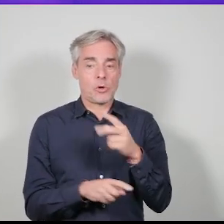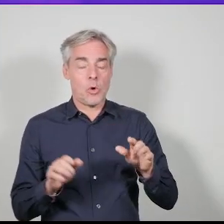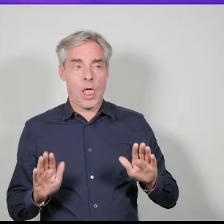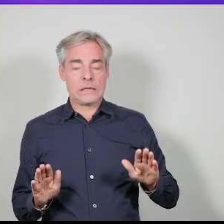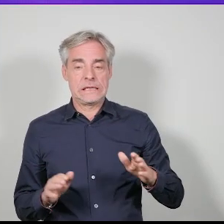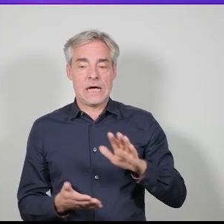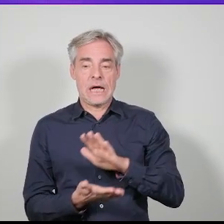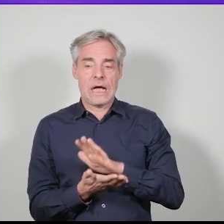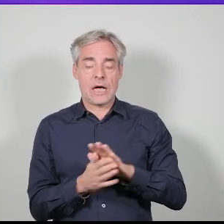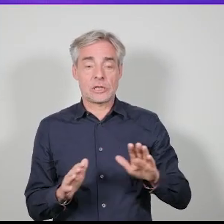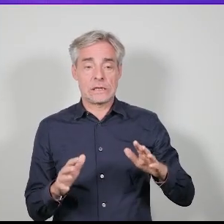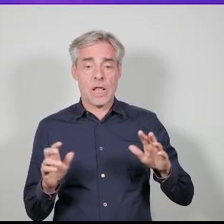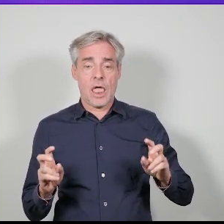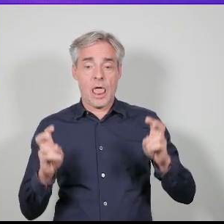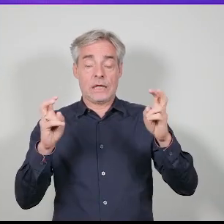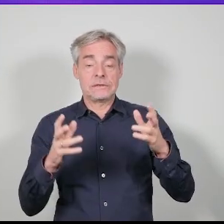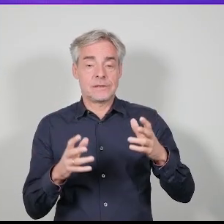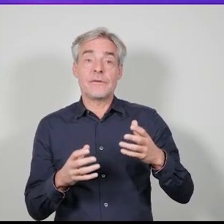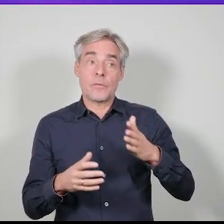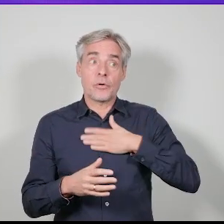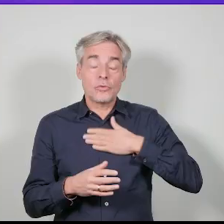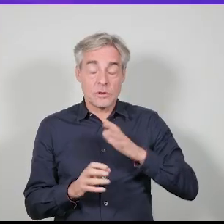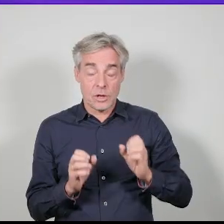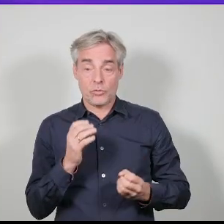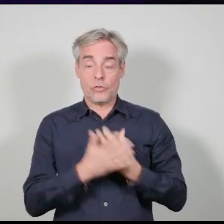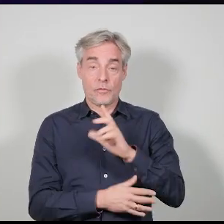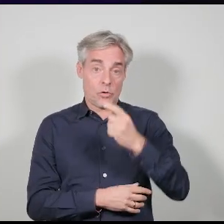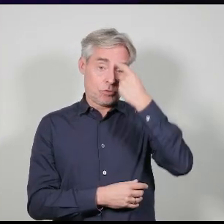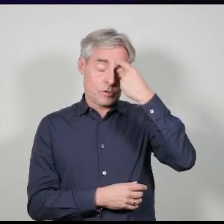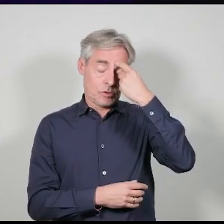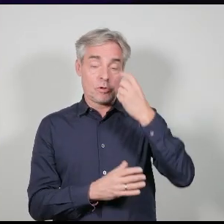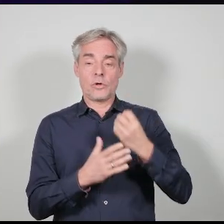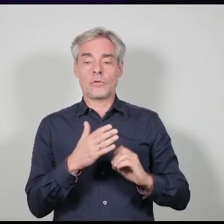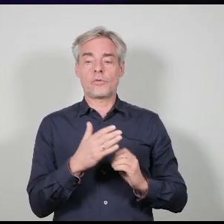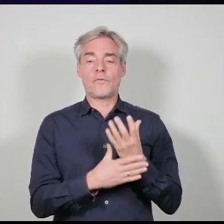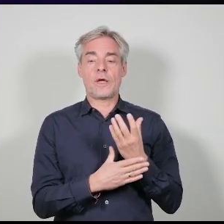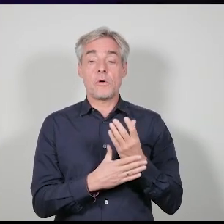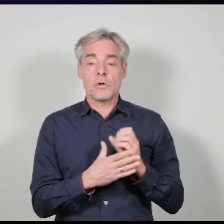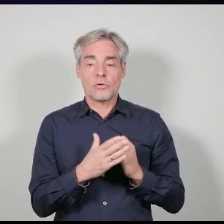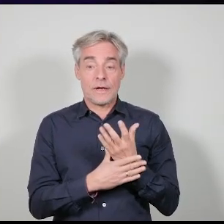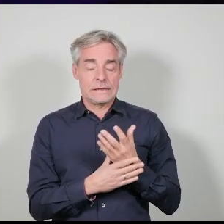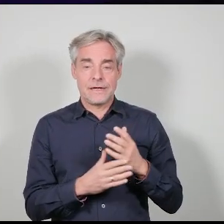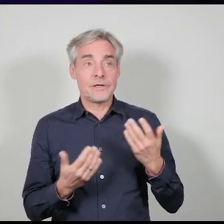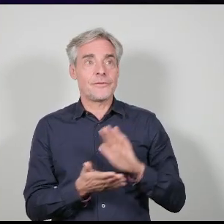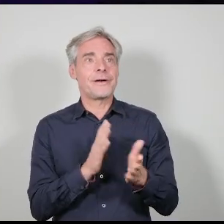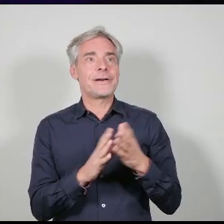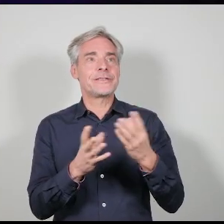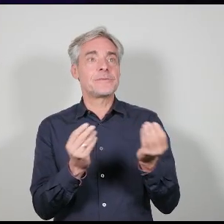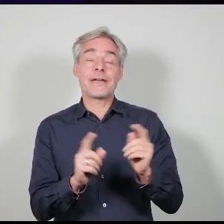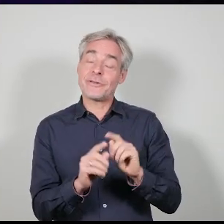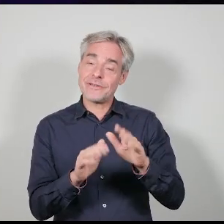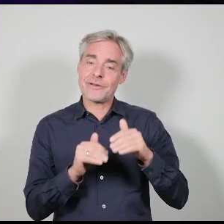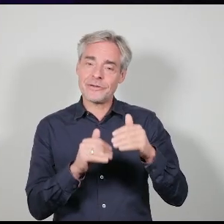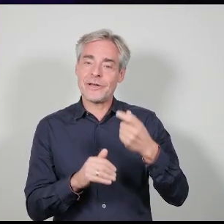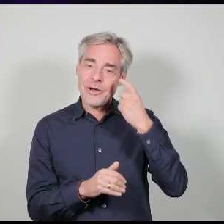eh bien c'est quelque chose de relativement neuf, en tout cas à notre niveau, c'était relativement neuf. Et ça ne va pas disparaître. Je pense que quand